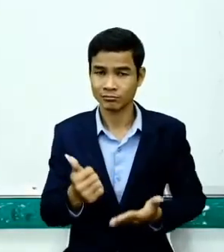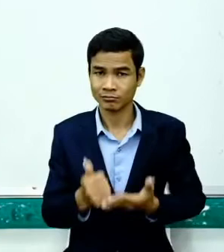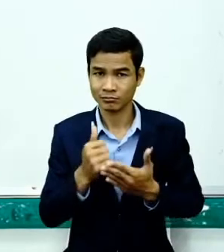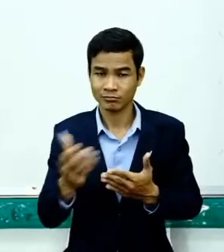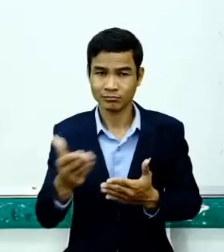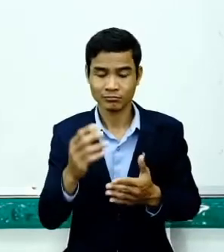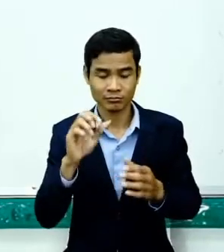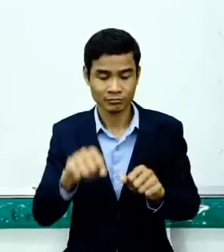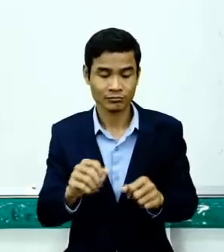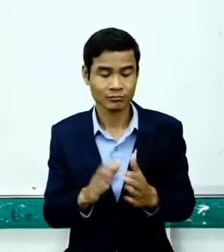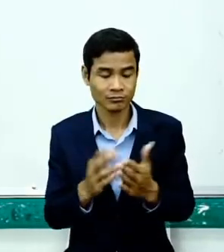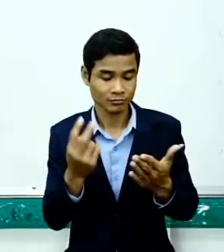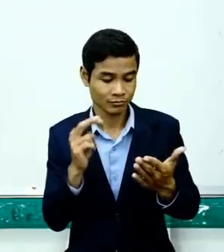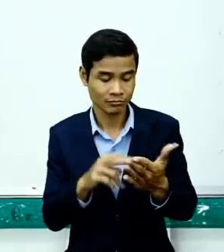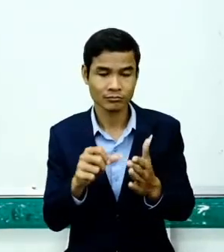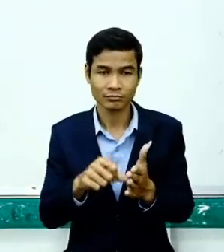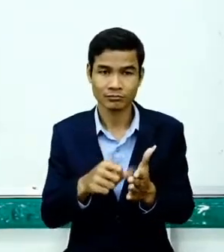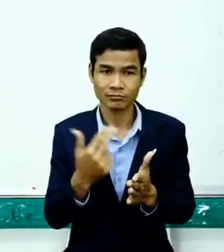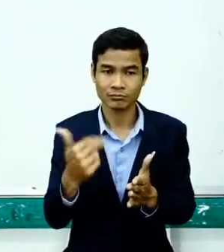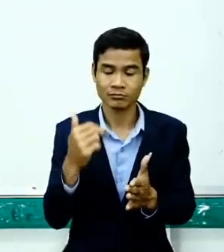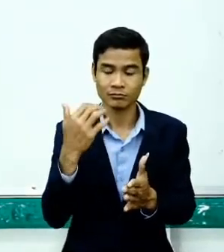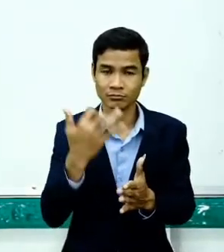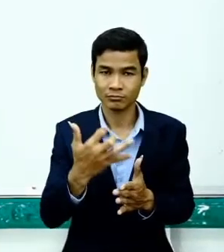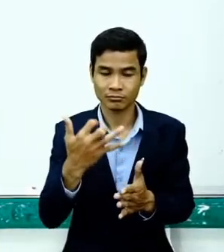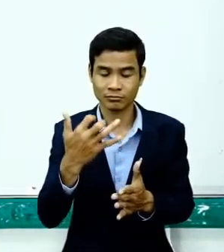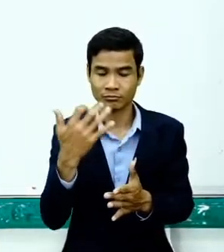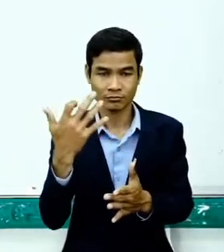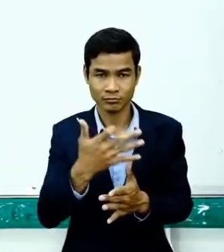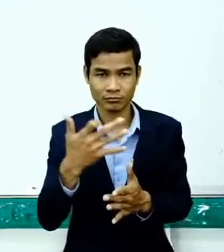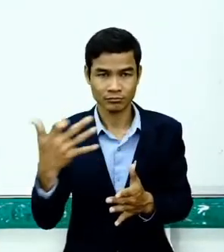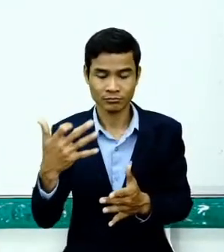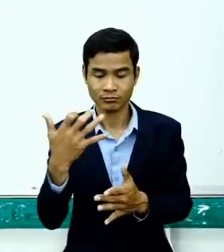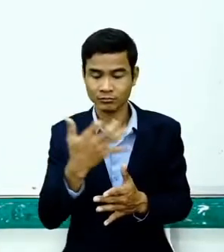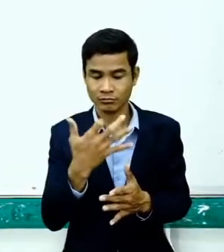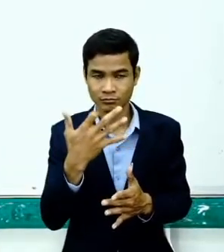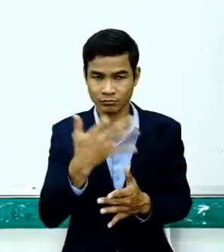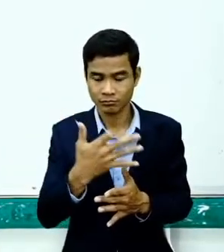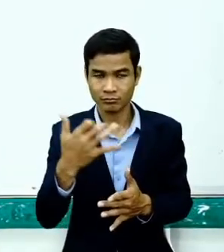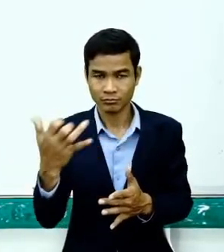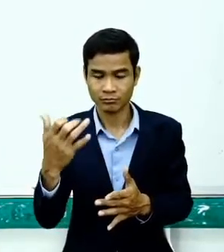បានឲ្យកូនបើកទំព័រទី87អំបញ្ញមិញកូនមើលរូបភាព